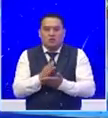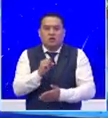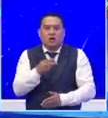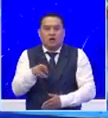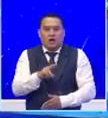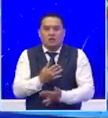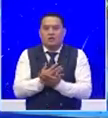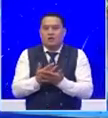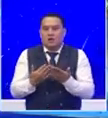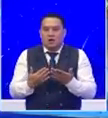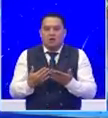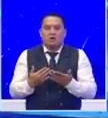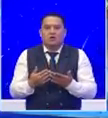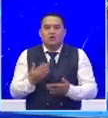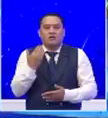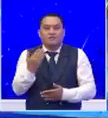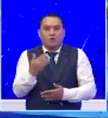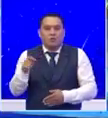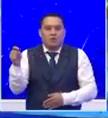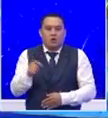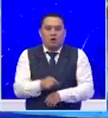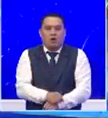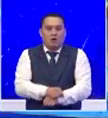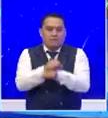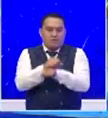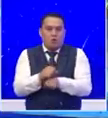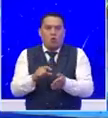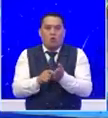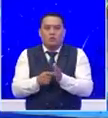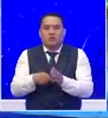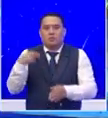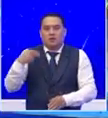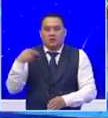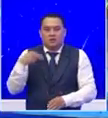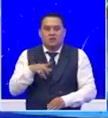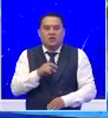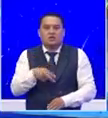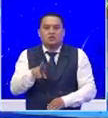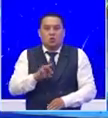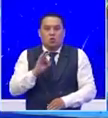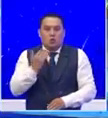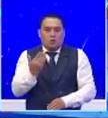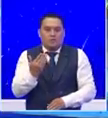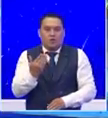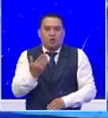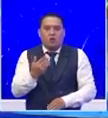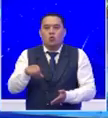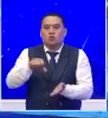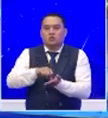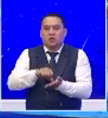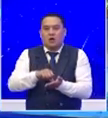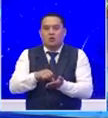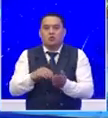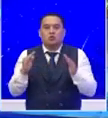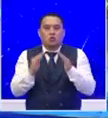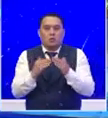Шария, несколько сотен его сторонников пришли на акцию протеста к офису президента Владимира Зеленского. Оттуда участники перешли к